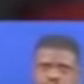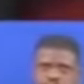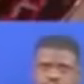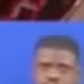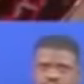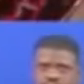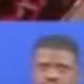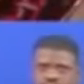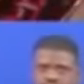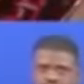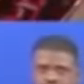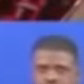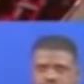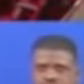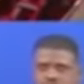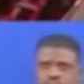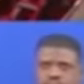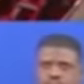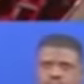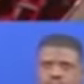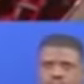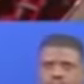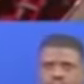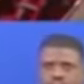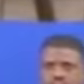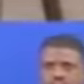Mheshimiwa Paul Christian Makonda, Arusha.